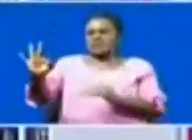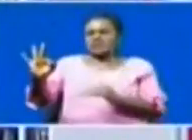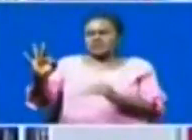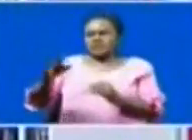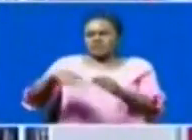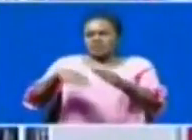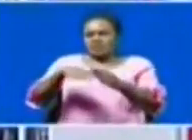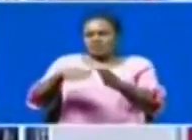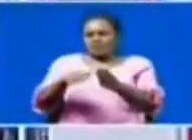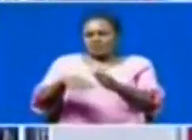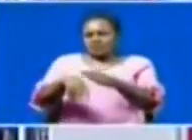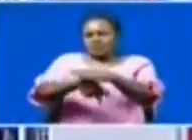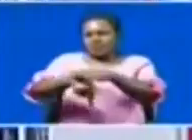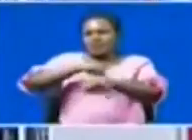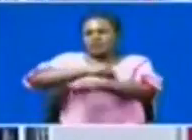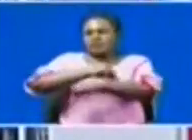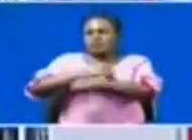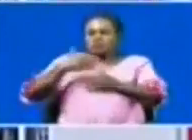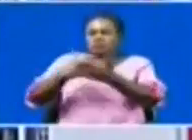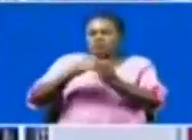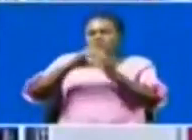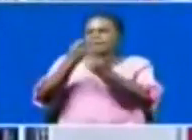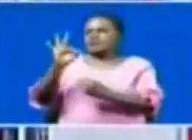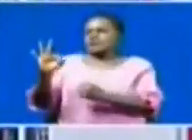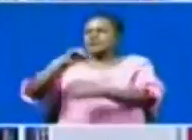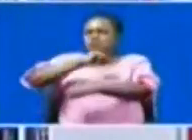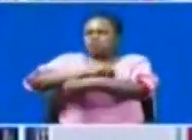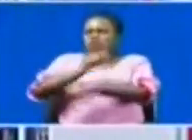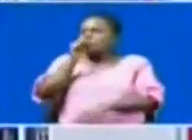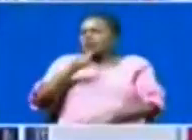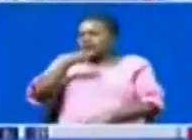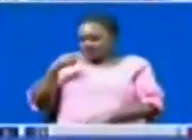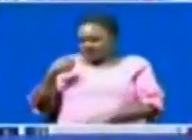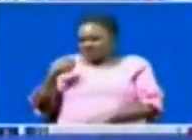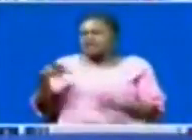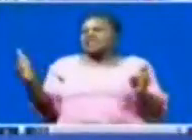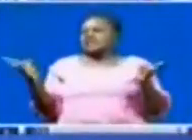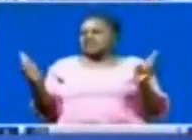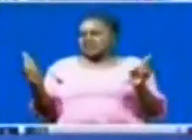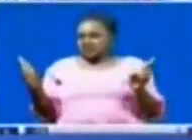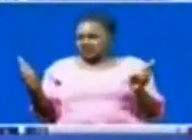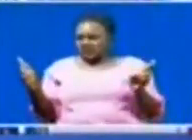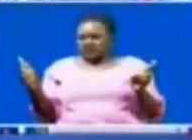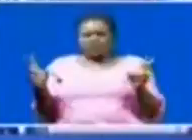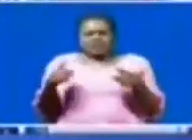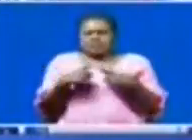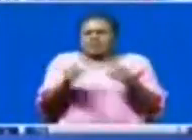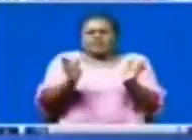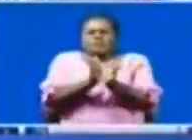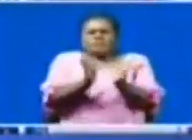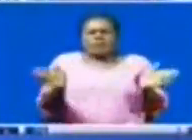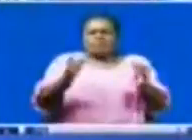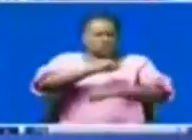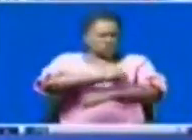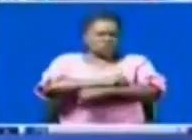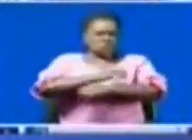msingi, kuanzia daraja la kwanza hadi la tatu. Ingawa shule za binafsi zimeuchangamkia mfumo huu mpya, walimu wa shule